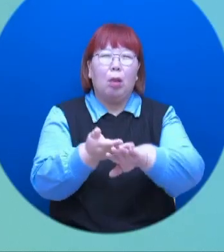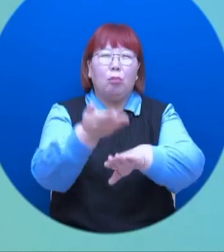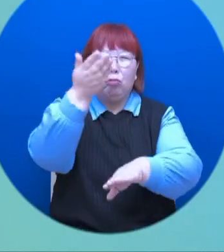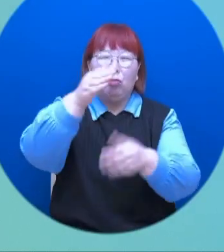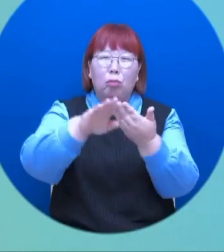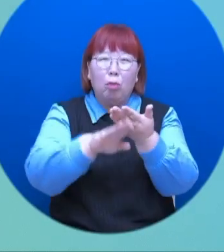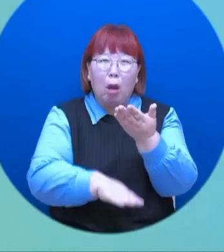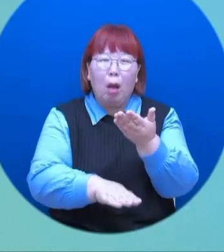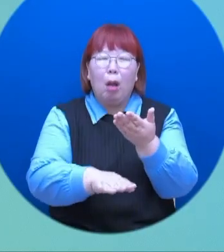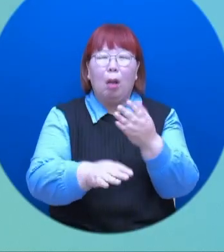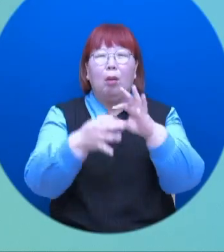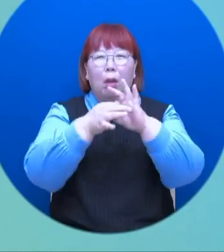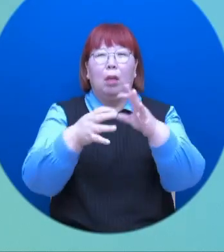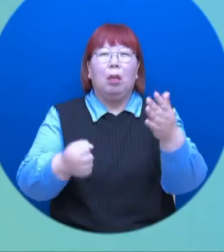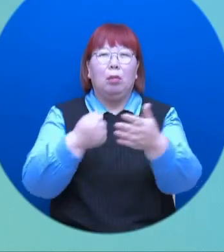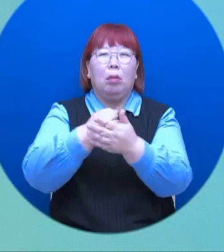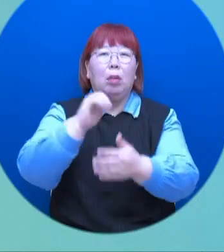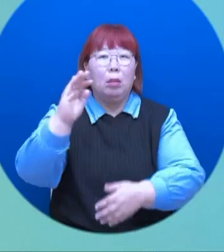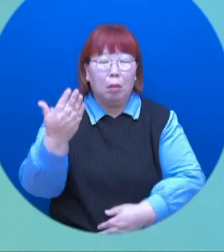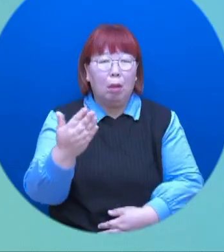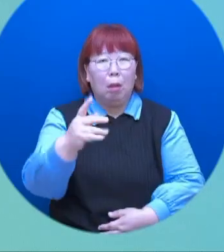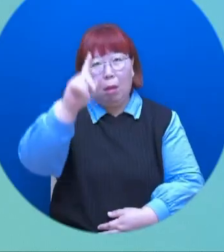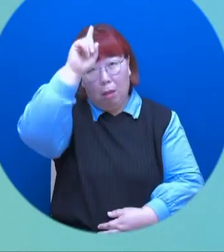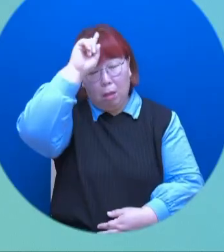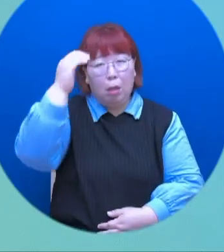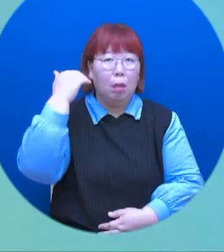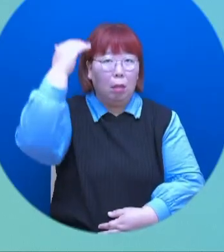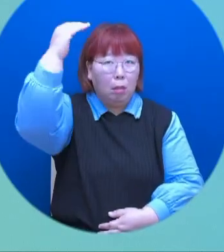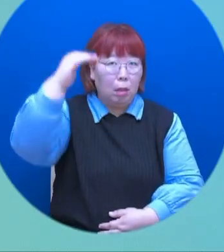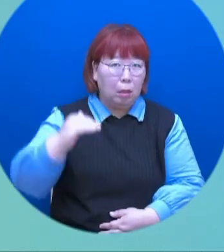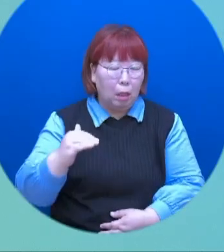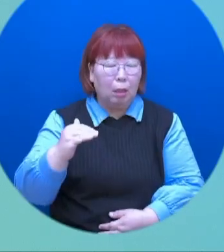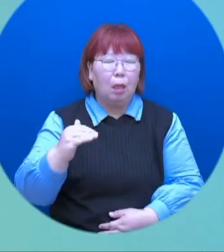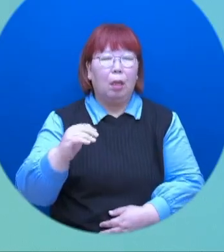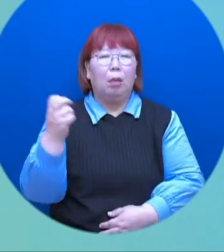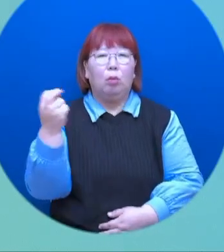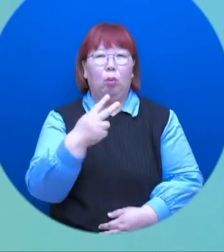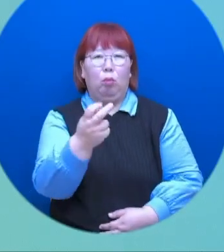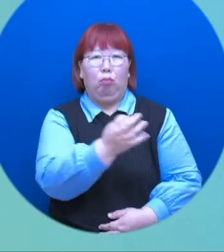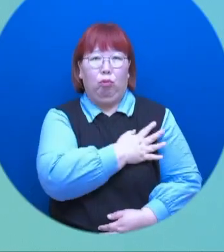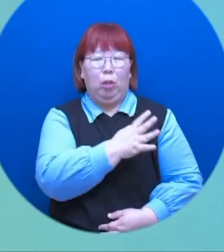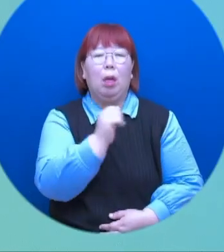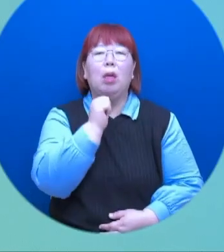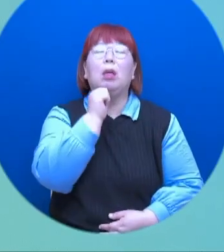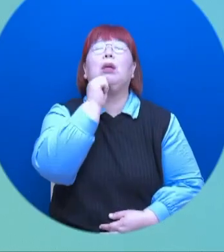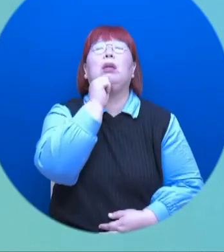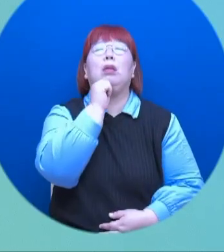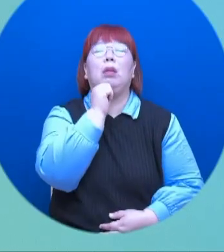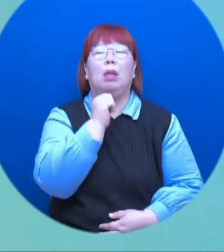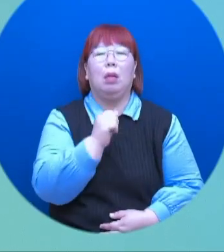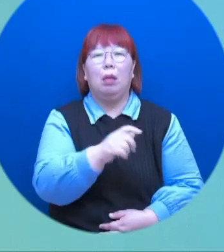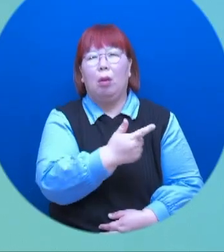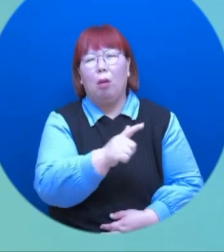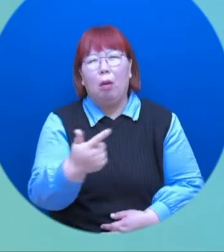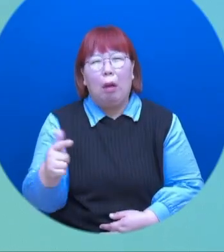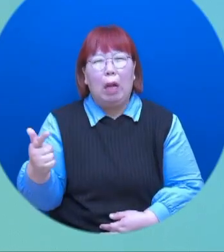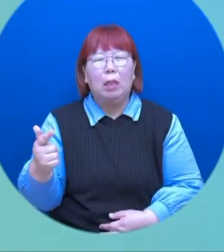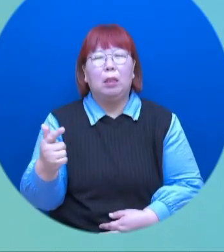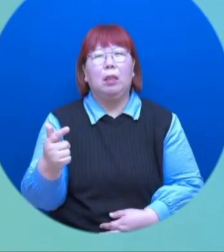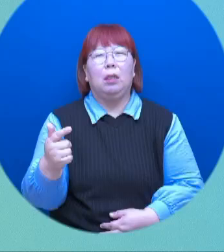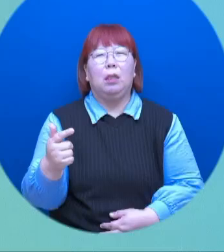작구나, 인물이 좋네, 그렇지 못하네, 부자구나, 가난하구나, 이런